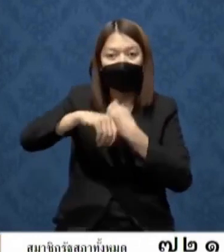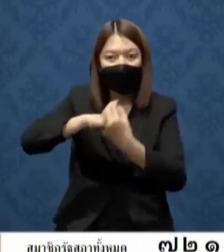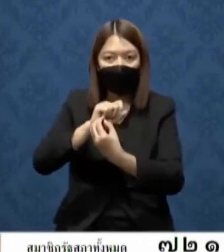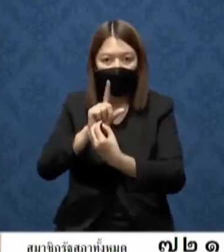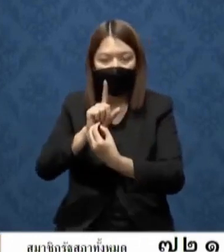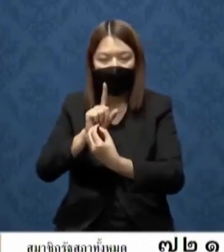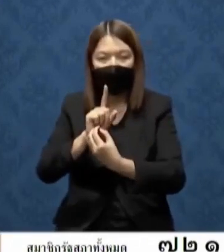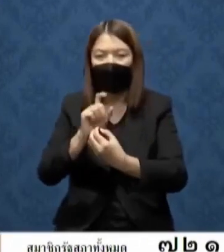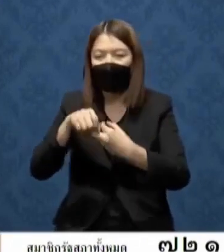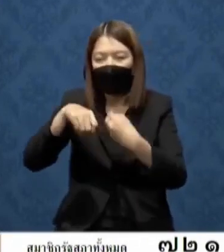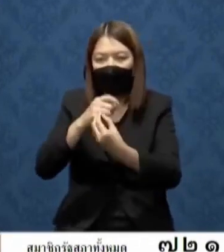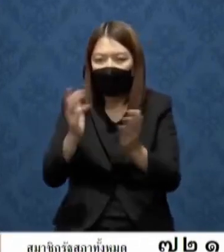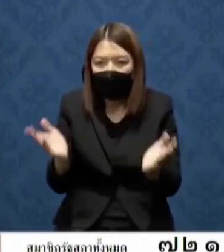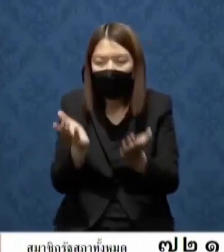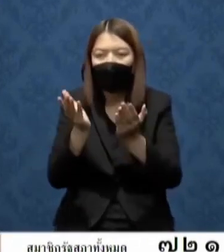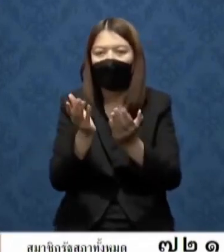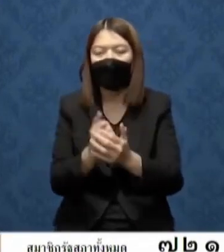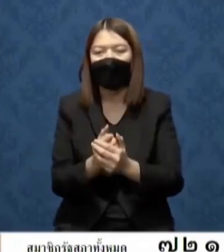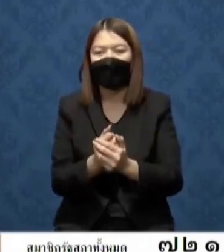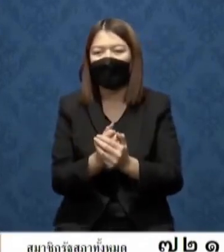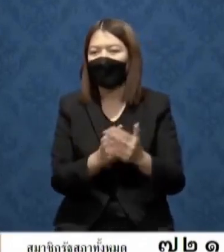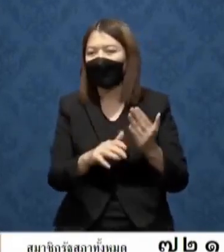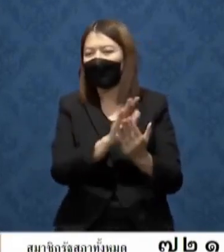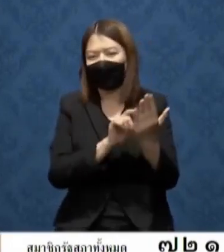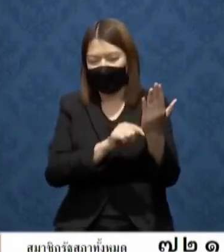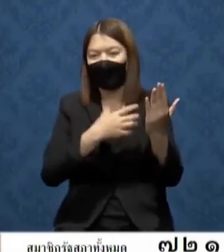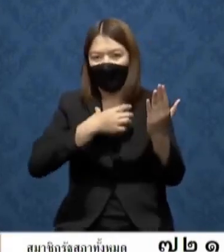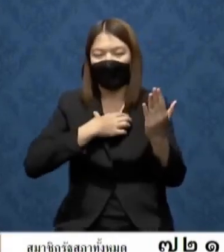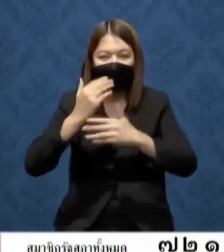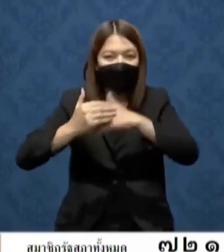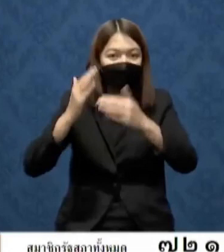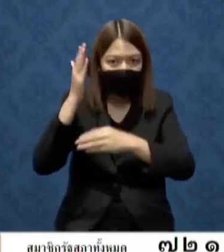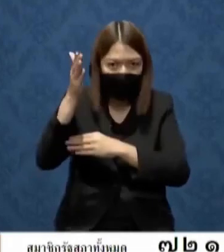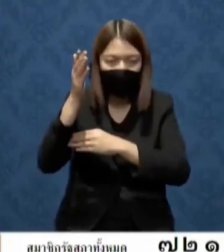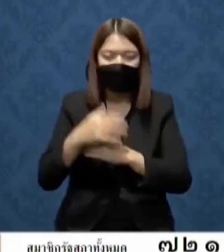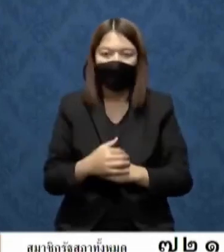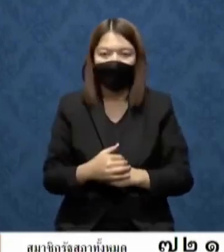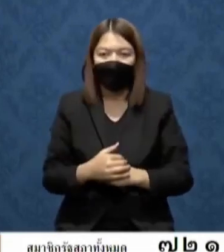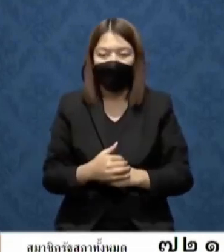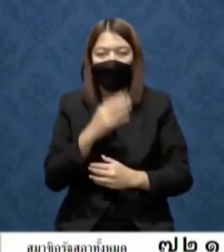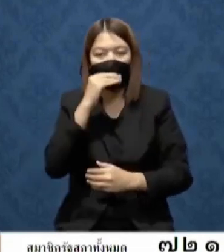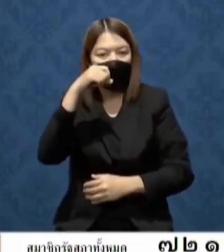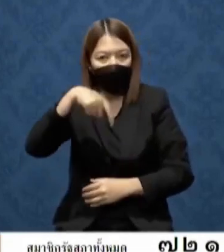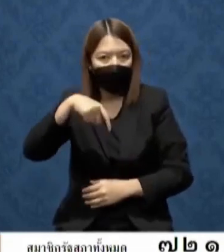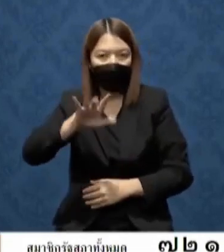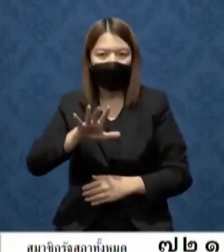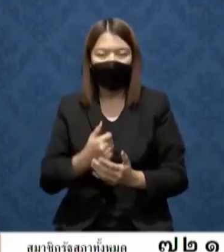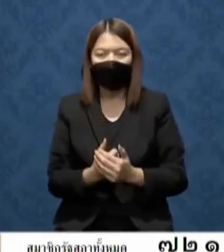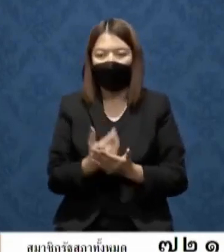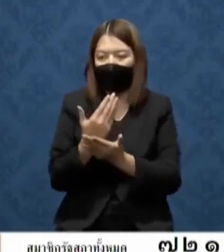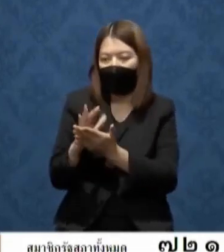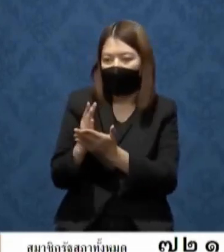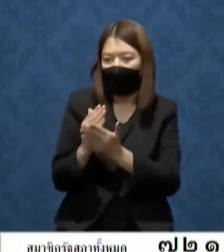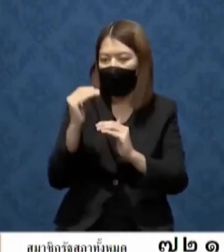มัคอการระเบิดพลงเศรษฐกิจแบบ Big Bang อย่ทประเทศไยต้การอยู่ผมจะไม่อภิปลายสามครับ วาการเกิอำนาจคอก